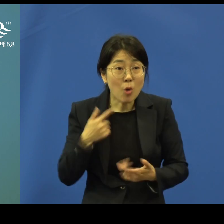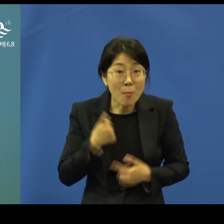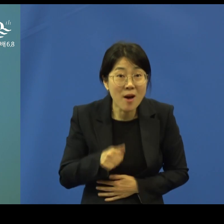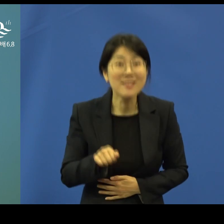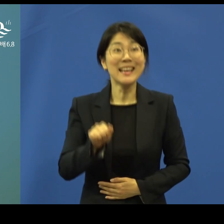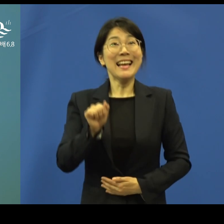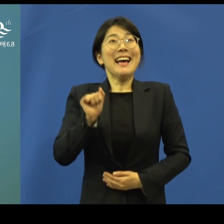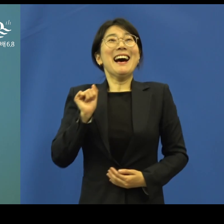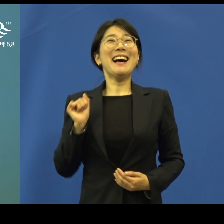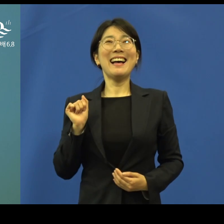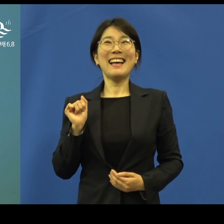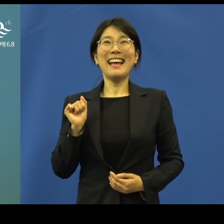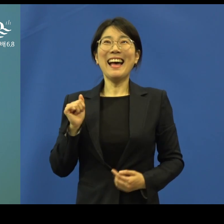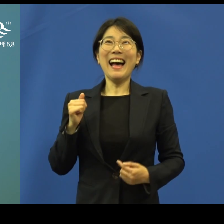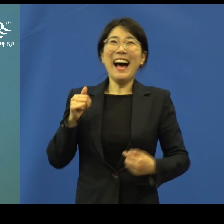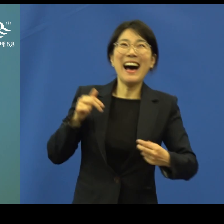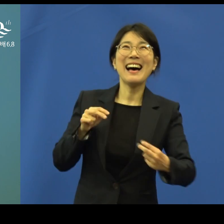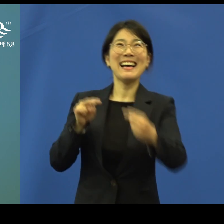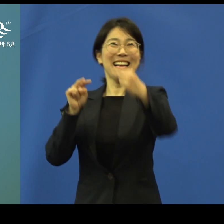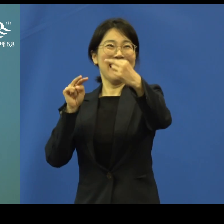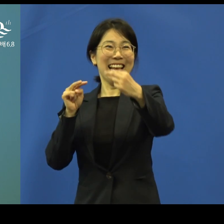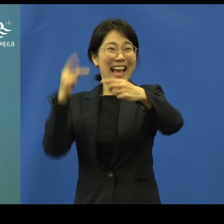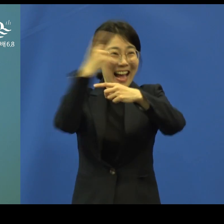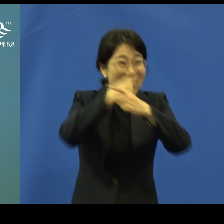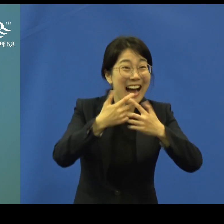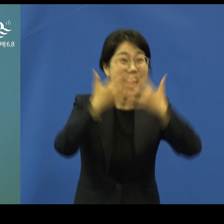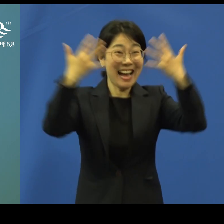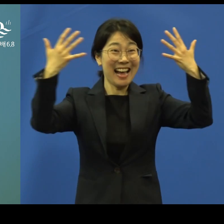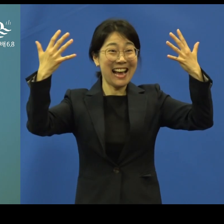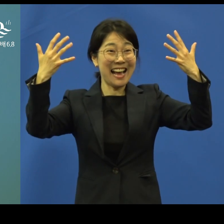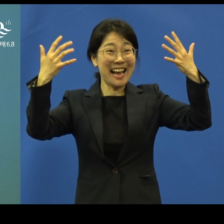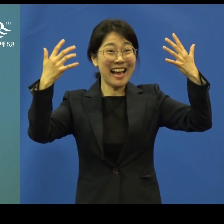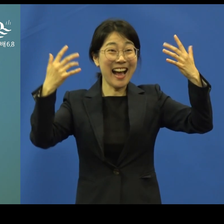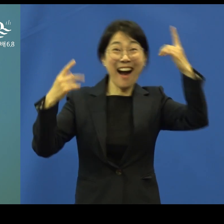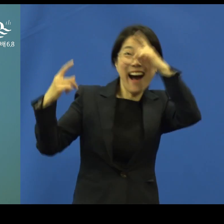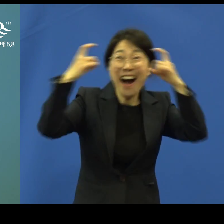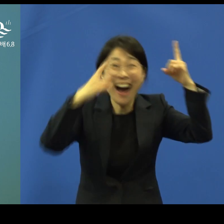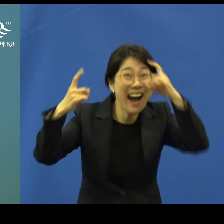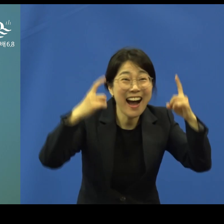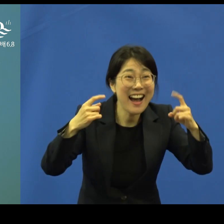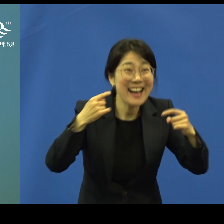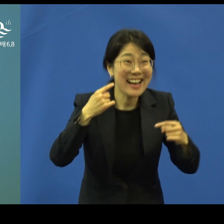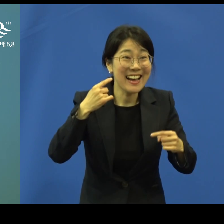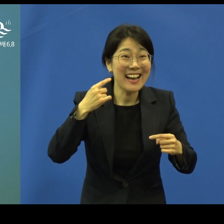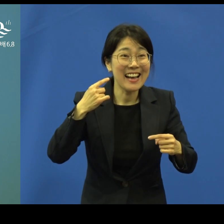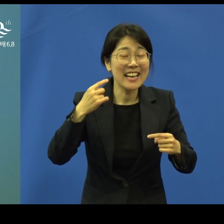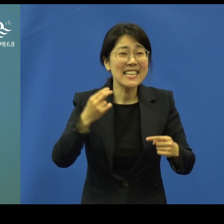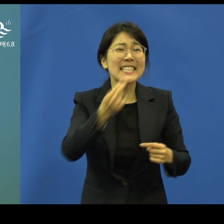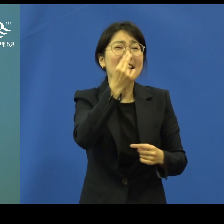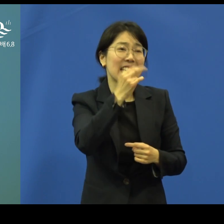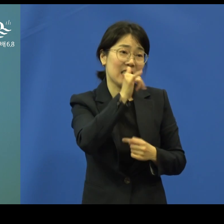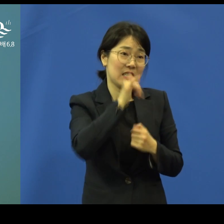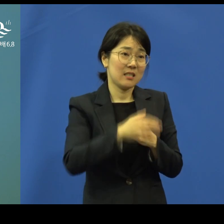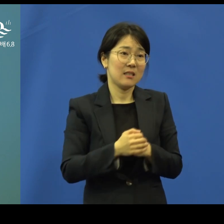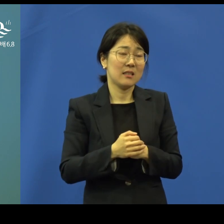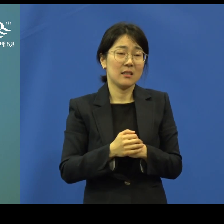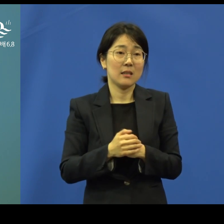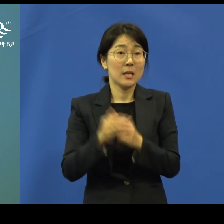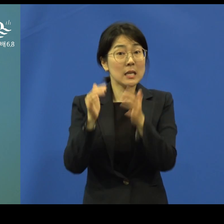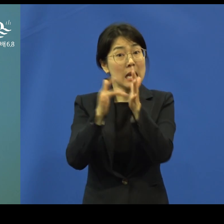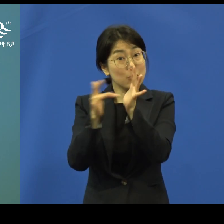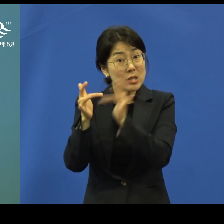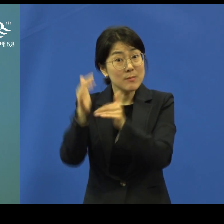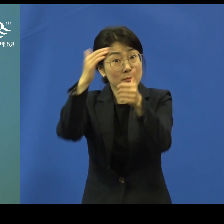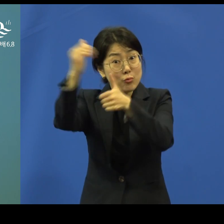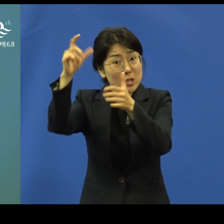하나님과 미래에 빠지는 거죠. 그 그리스도의 십자가의 복음, 우리를 부르실 때, 우리를